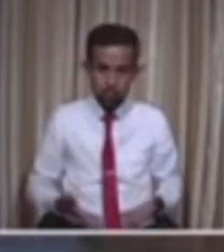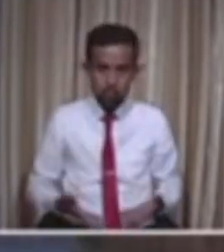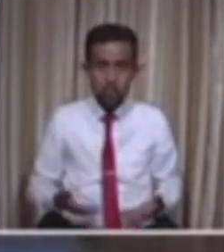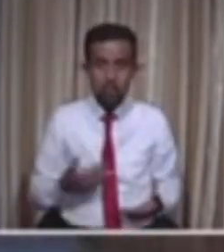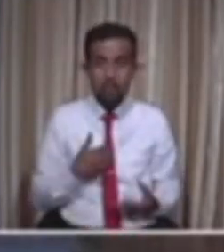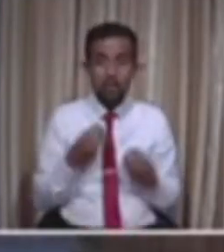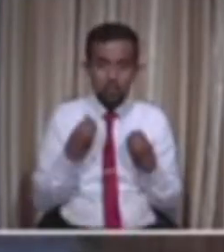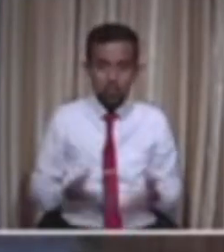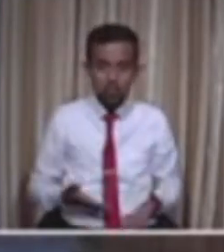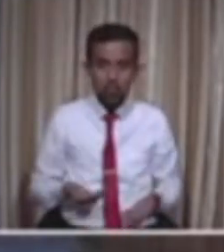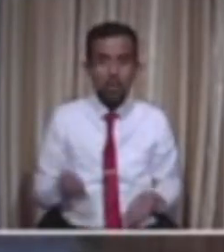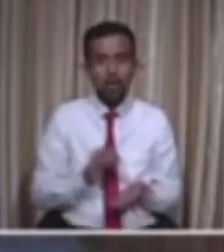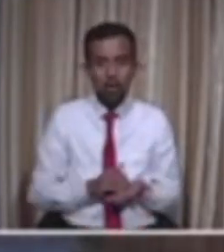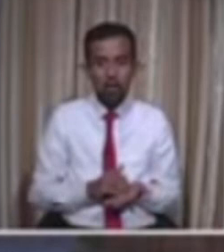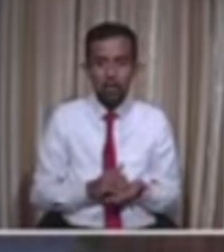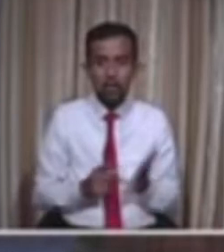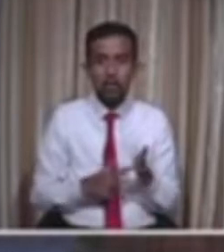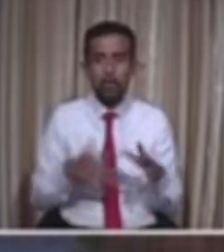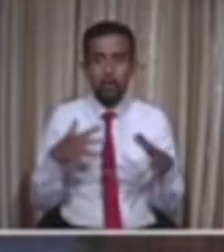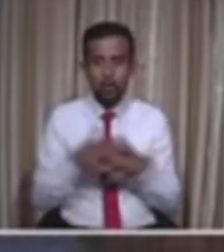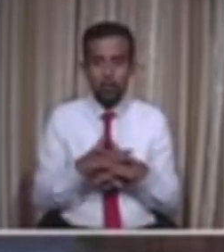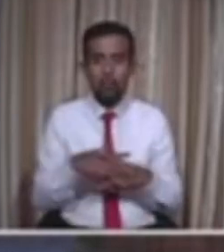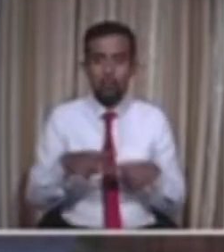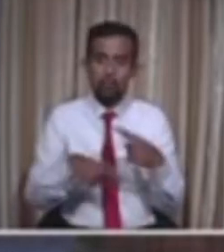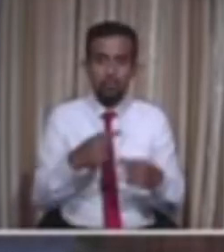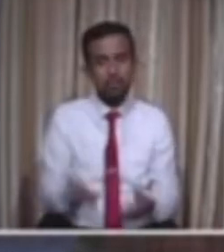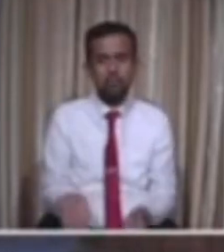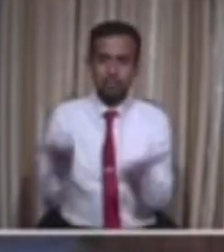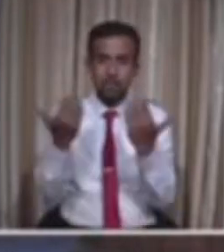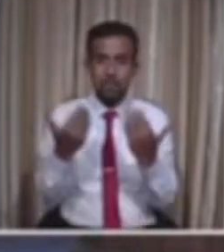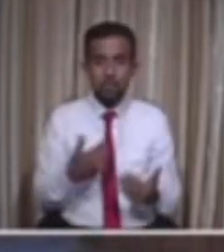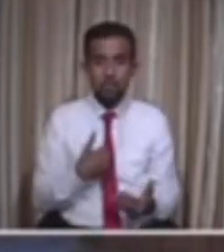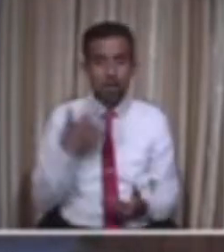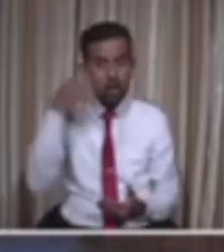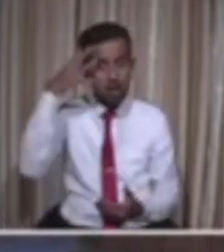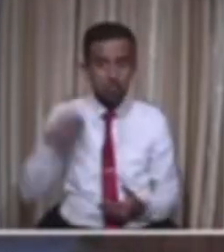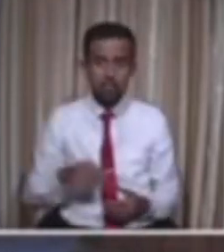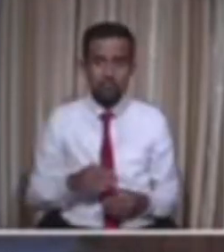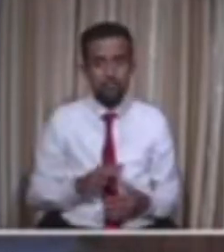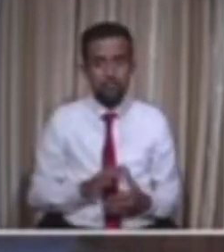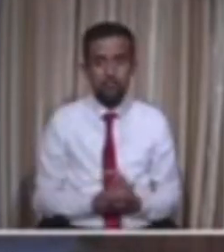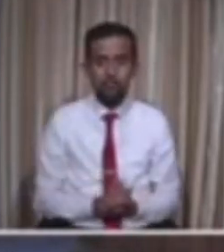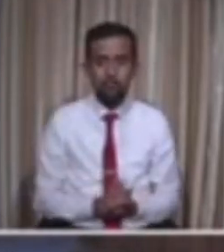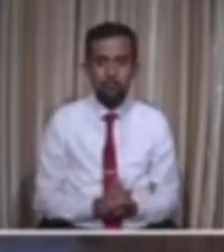mata kara bu apara ate daman nema tama tabak, niti eki disi kriata me kriata ngewet chave, hebe mama eka mata karan sudana, galu.